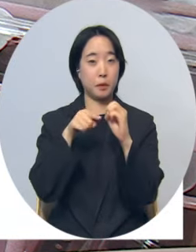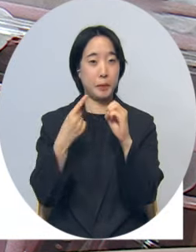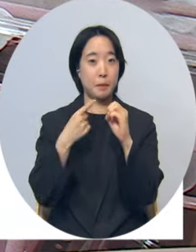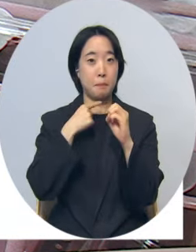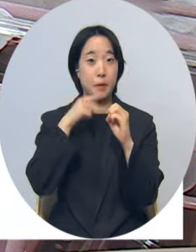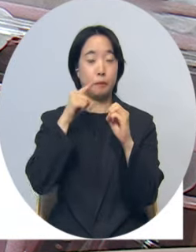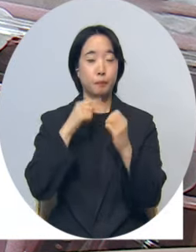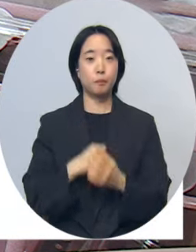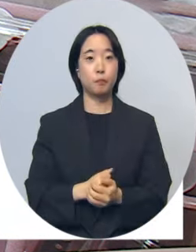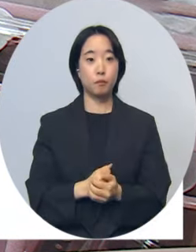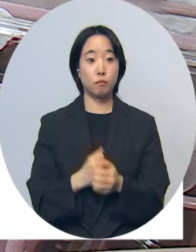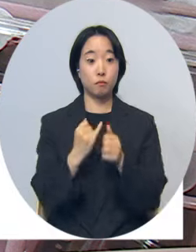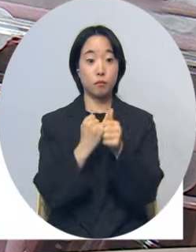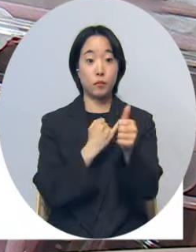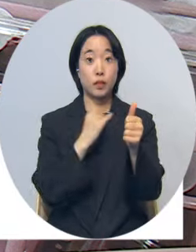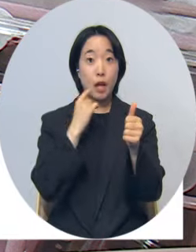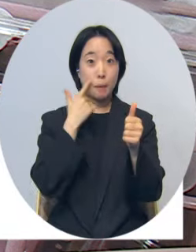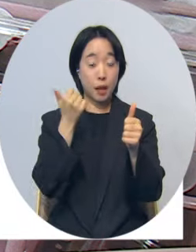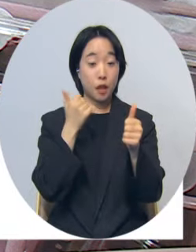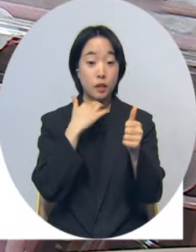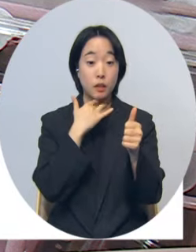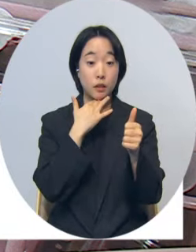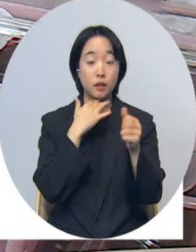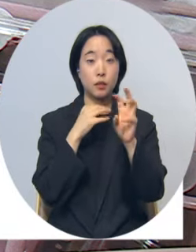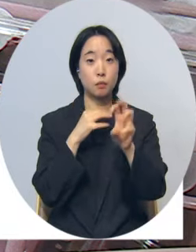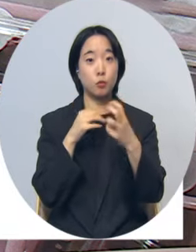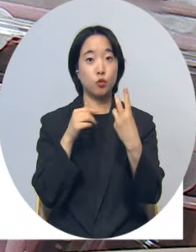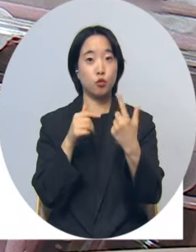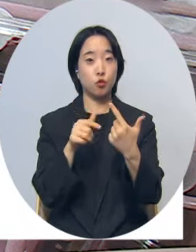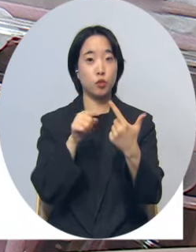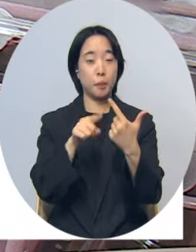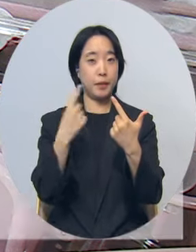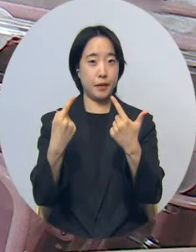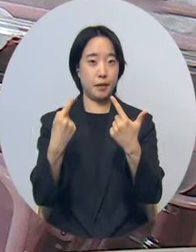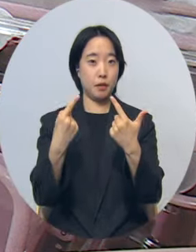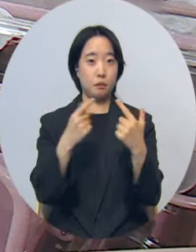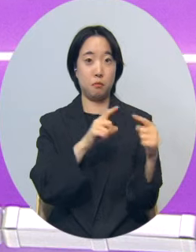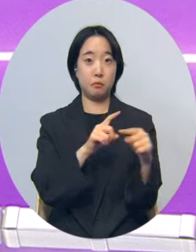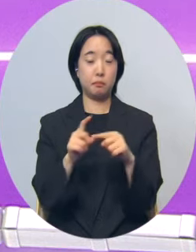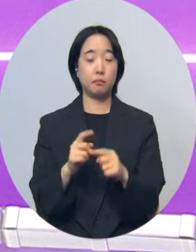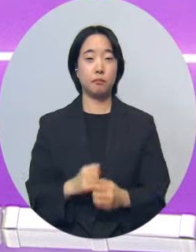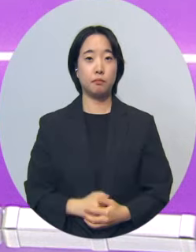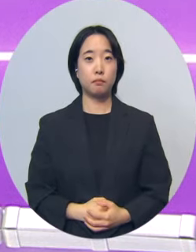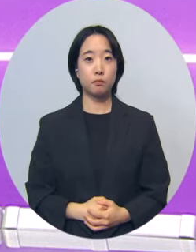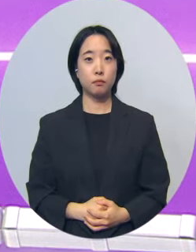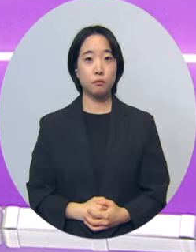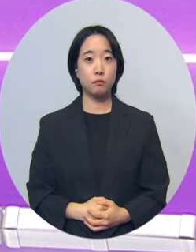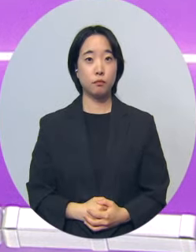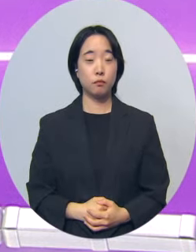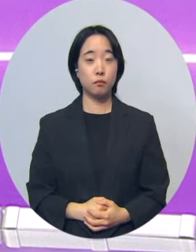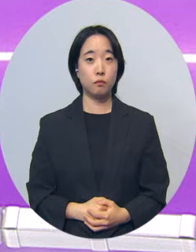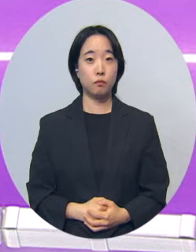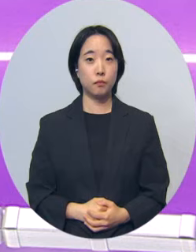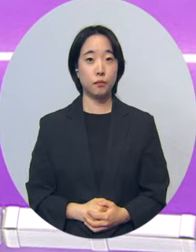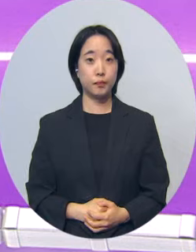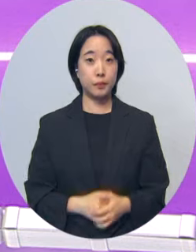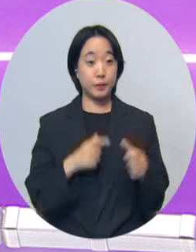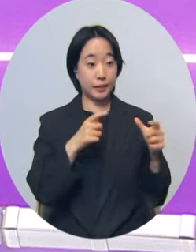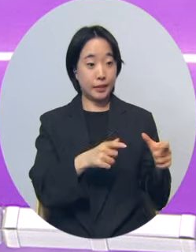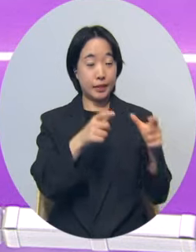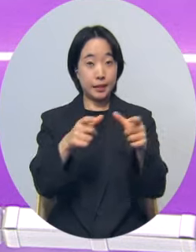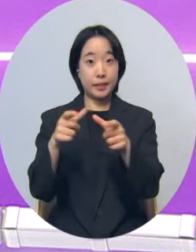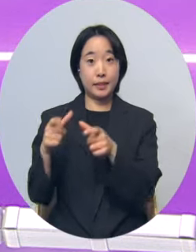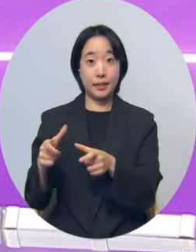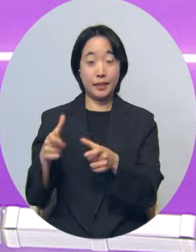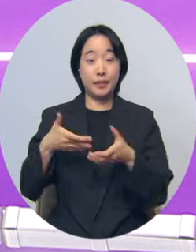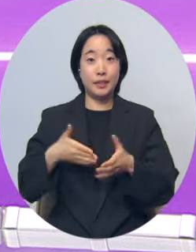부의 평균 연령도 0.1세 높아진 36.1세로 나타났습니다. 네, 시도별 출생 통계도